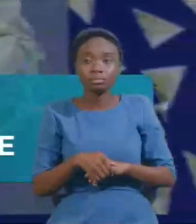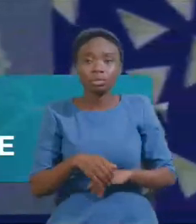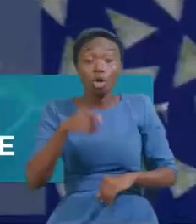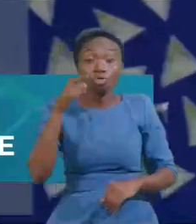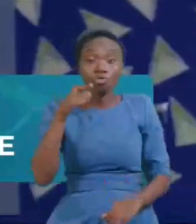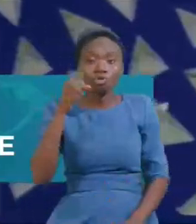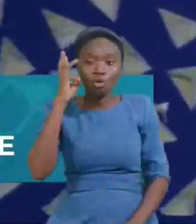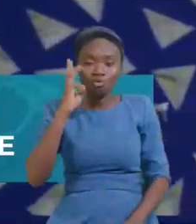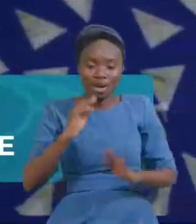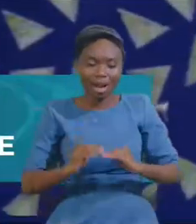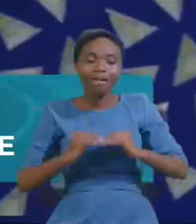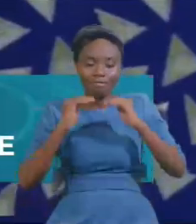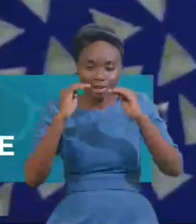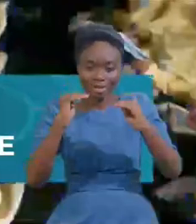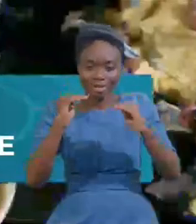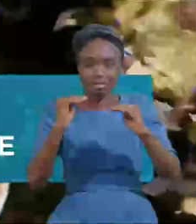Je viens te dire ce soir,